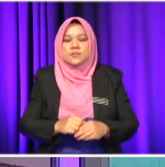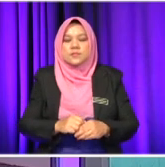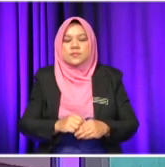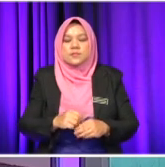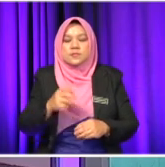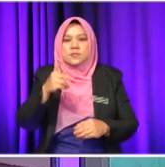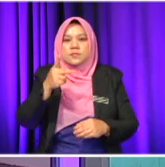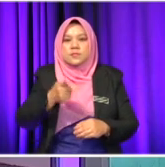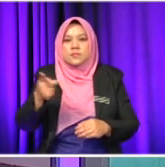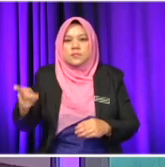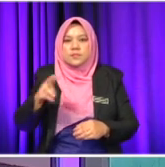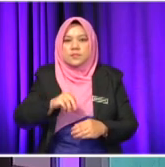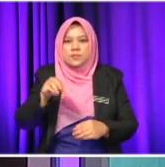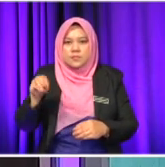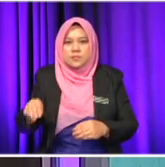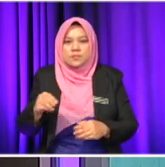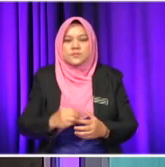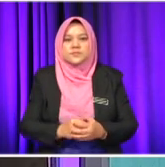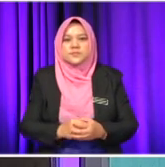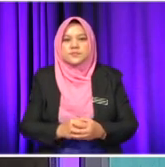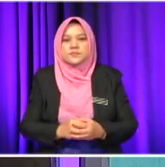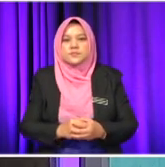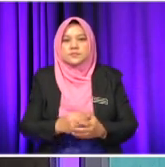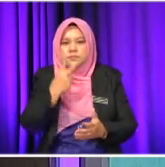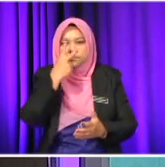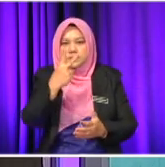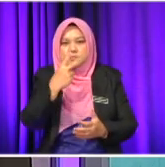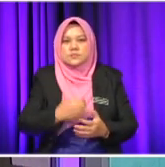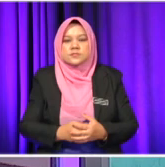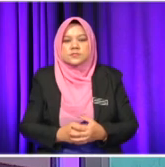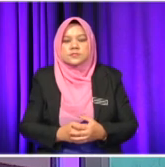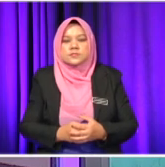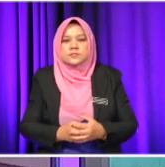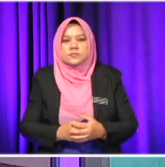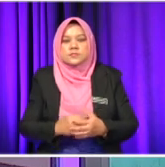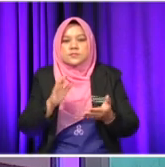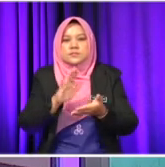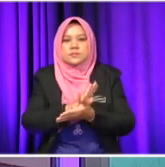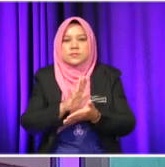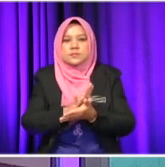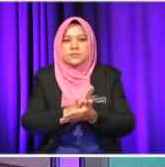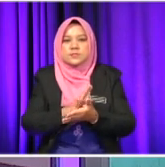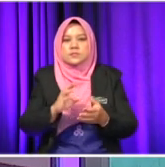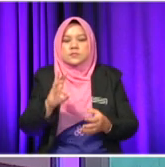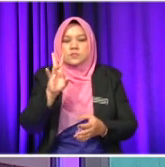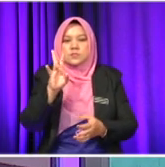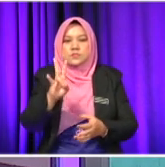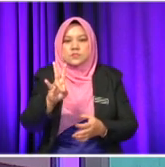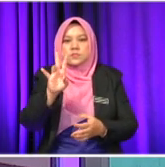produksi maltimedia Oke the tengok sekali imbas Oke quit kertas kita adalah